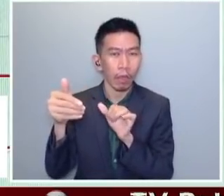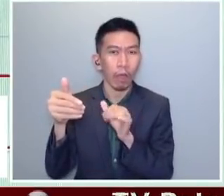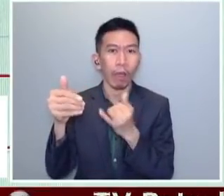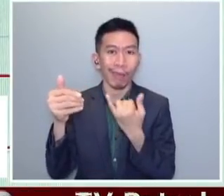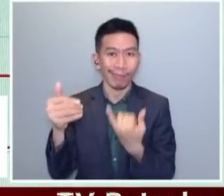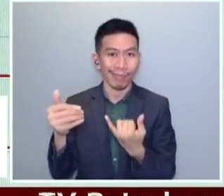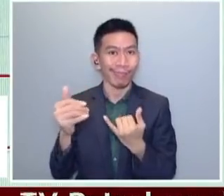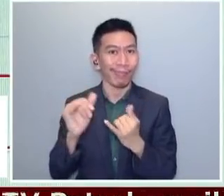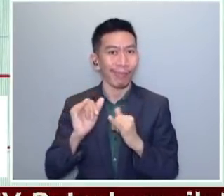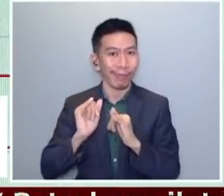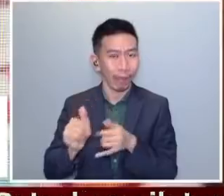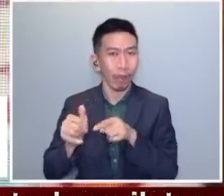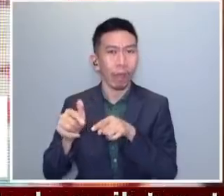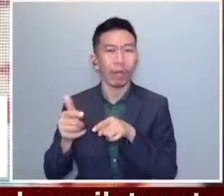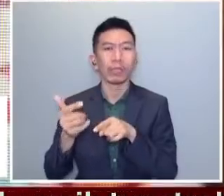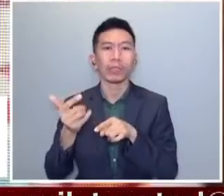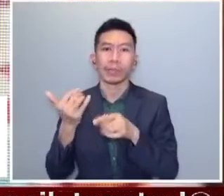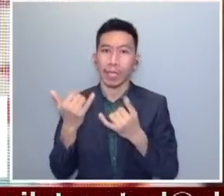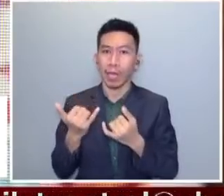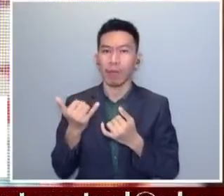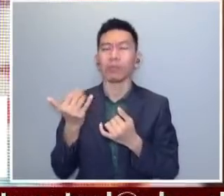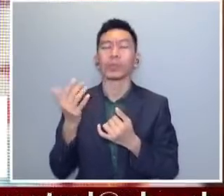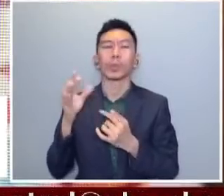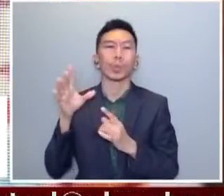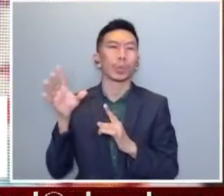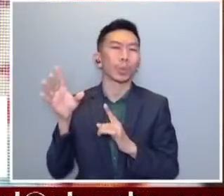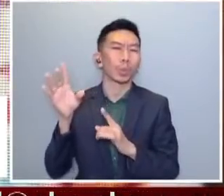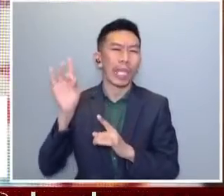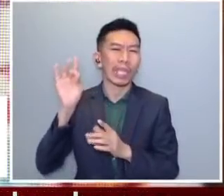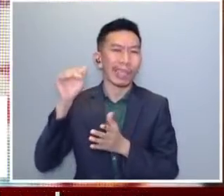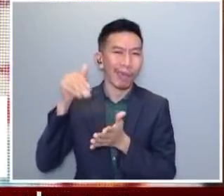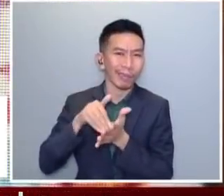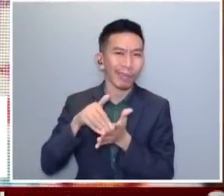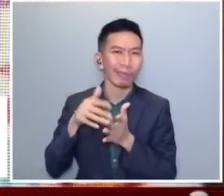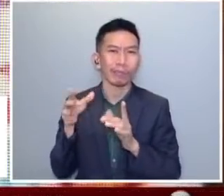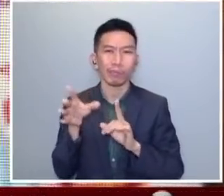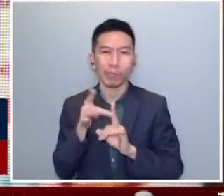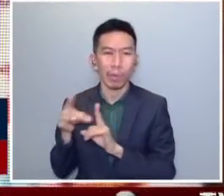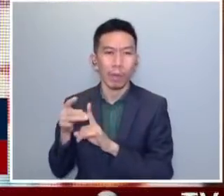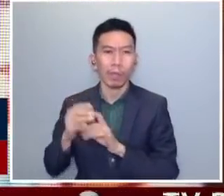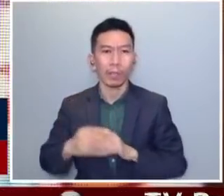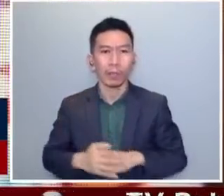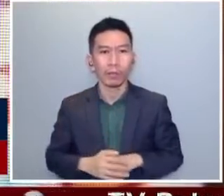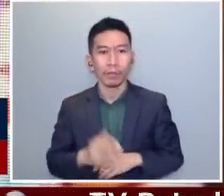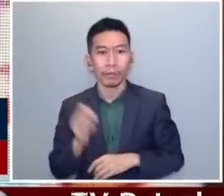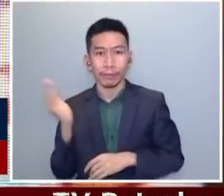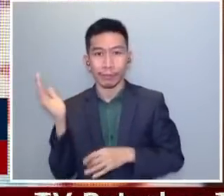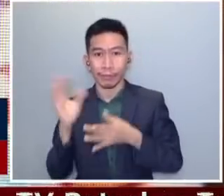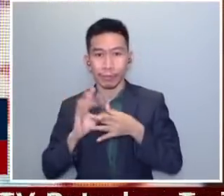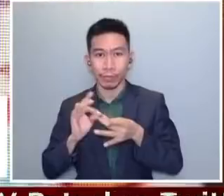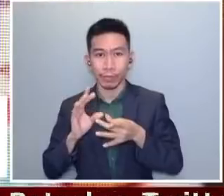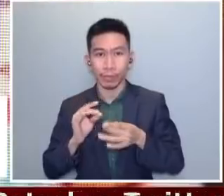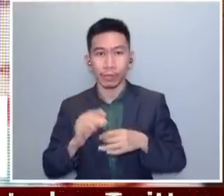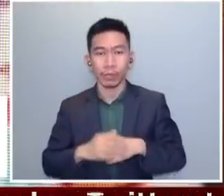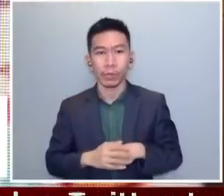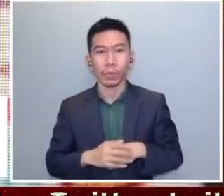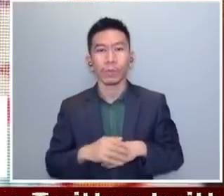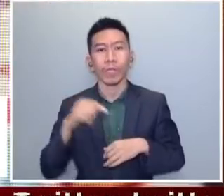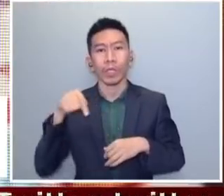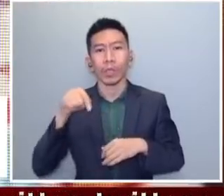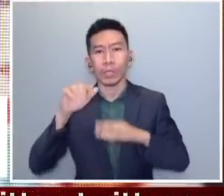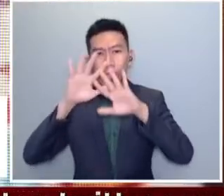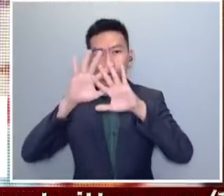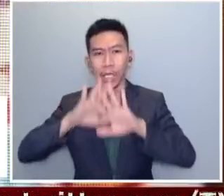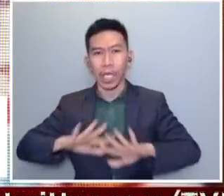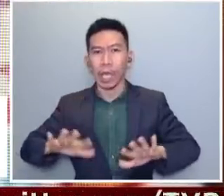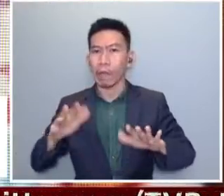is 8,000 right now. In our ASEAN countries, wala pa talagang naka-address nito without going to a